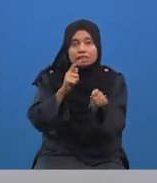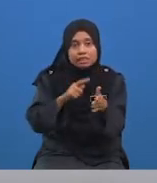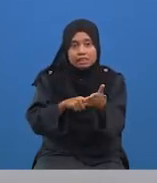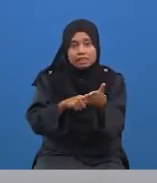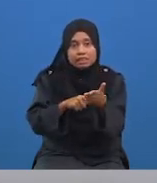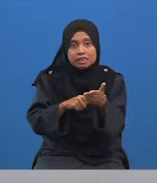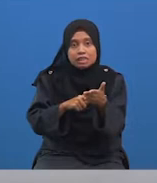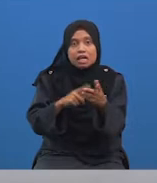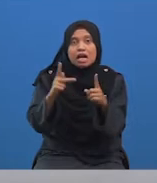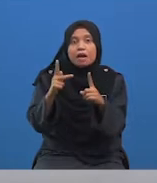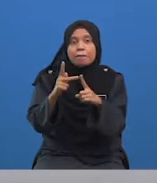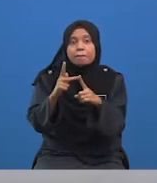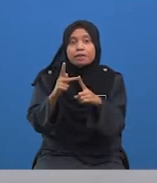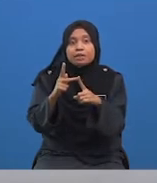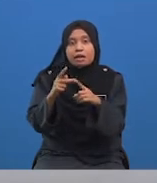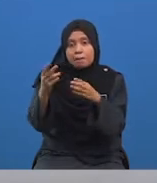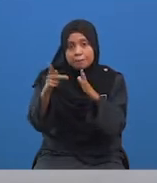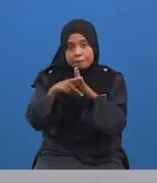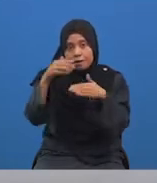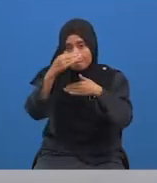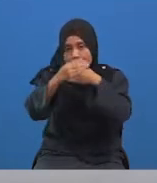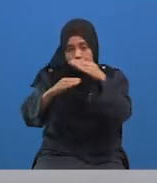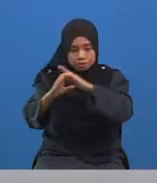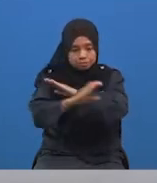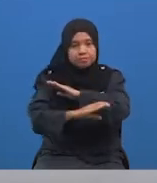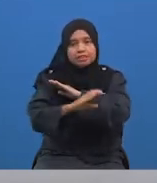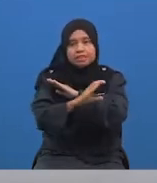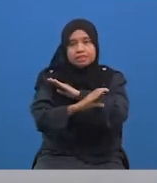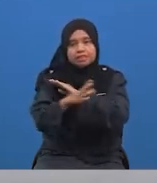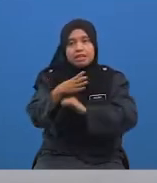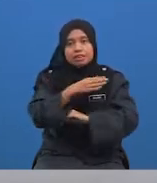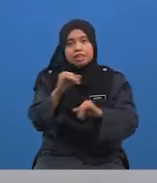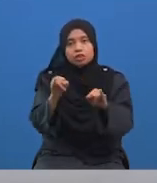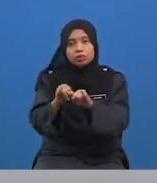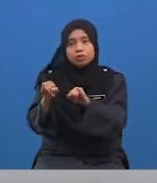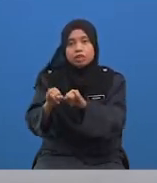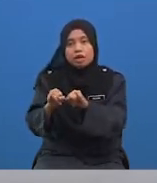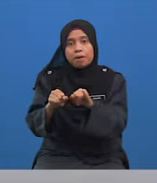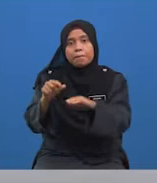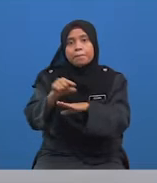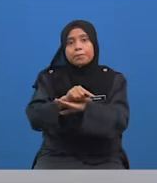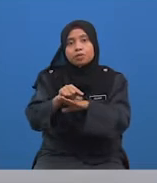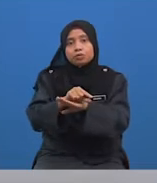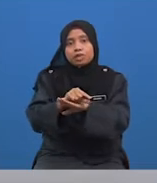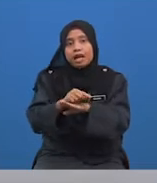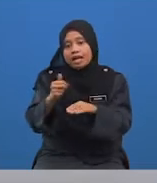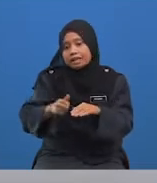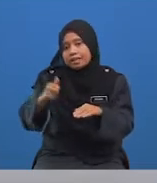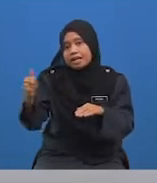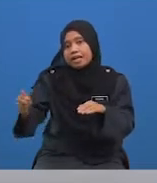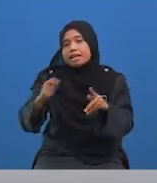ini terhadap pembangunan negara dan juga penggunaan